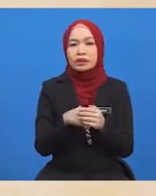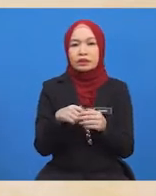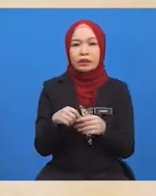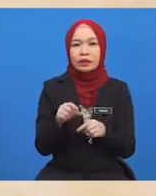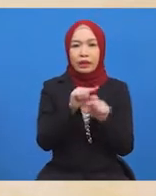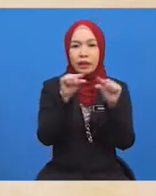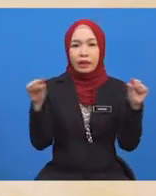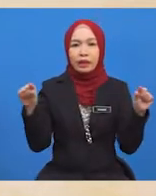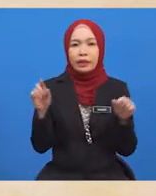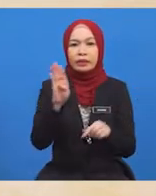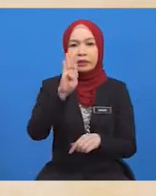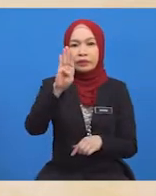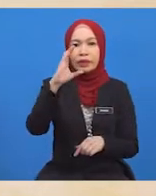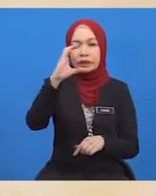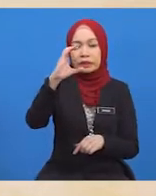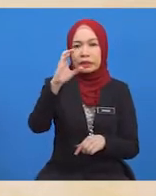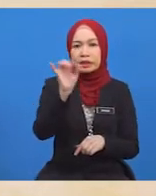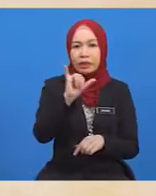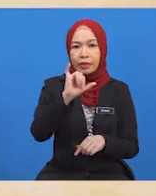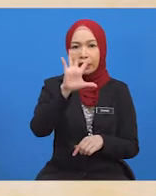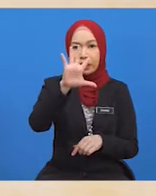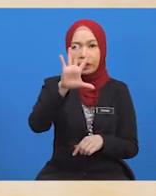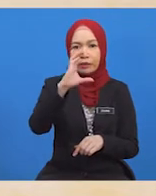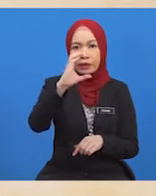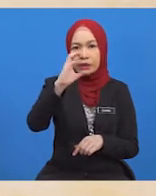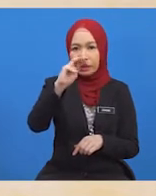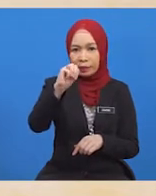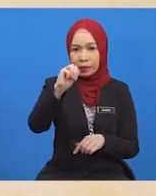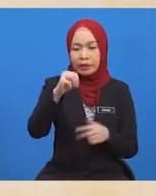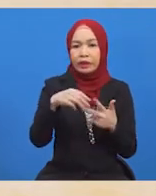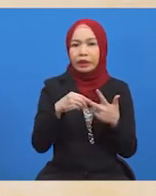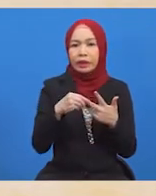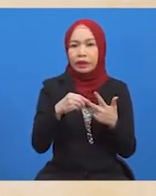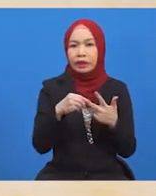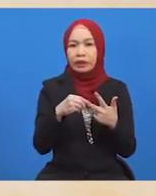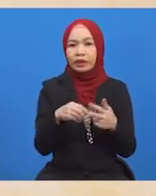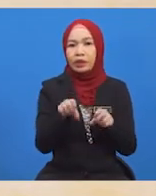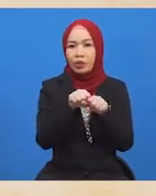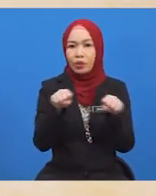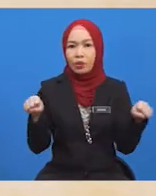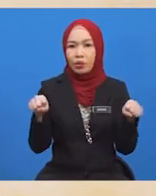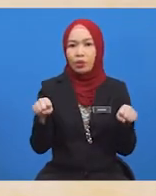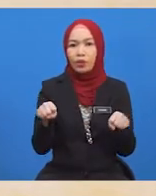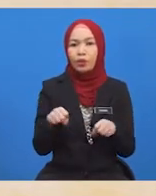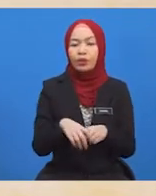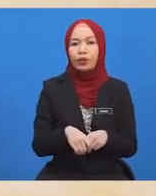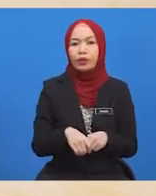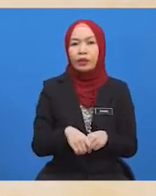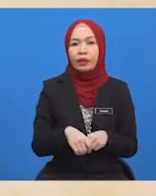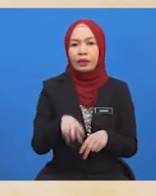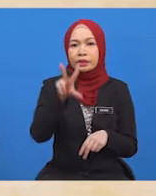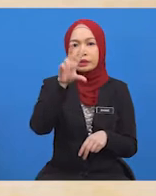bersamaan dengan 5 cm. Ketiga, ukur garis FG 3